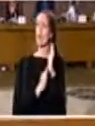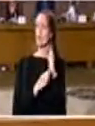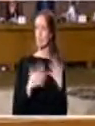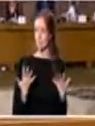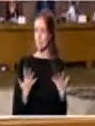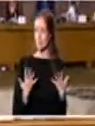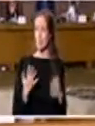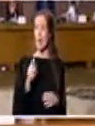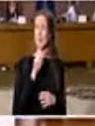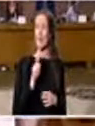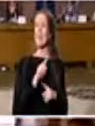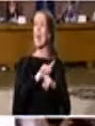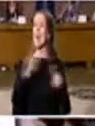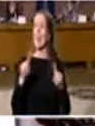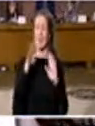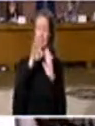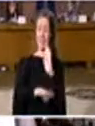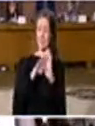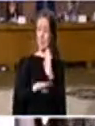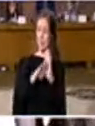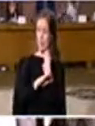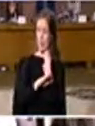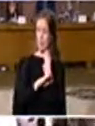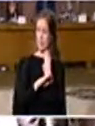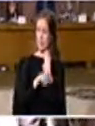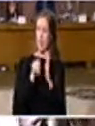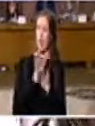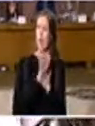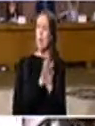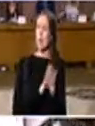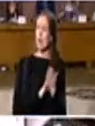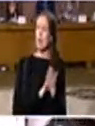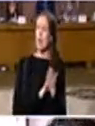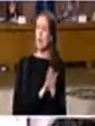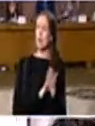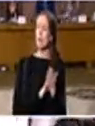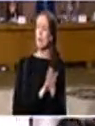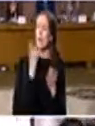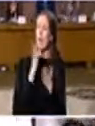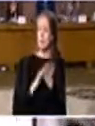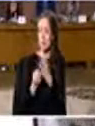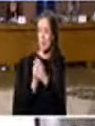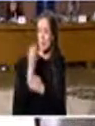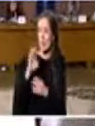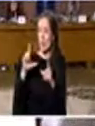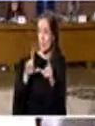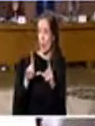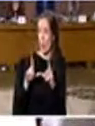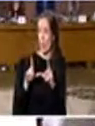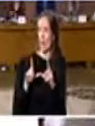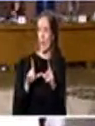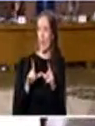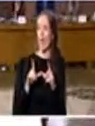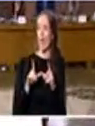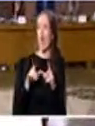pitanje nediskriminacije u startu, na početku, kreiranja Evropske unije kakva ona danas